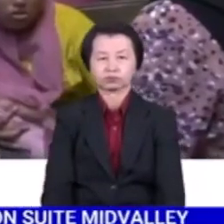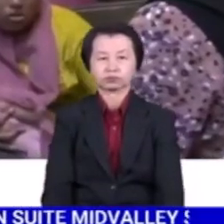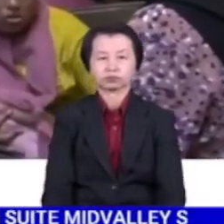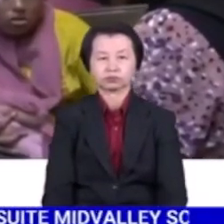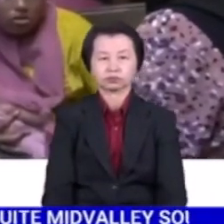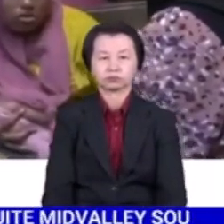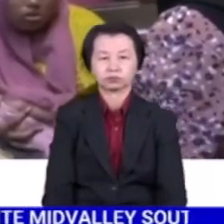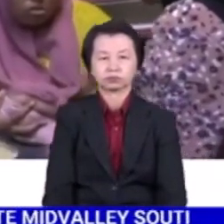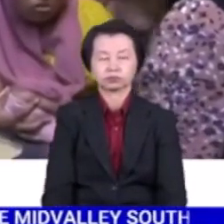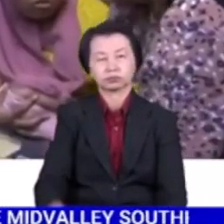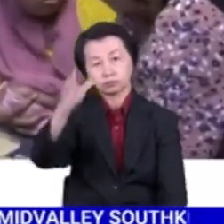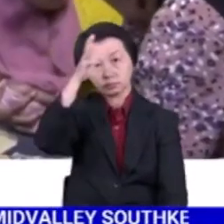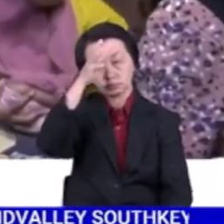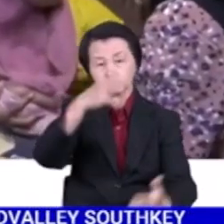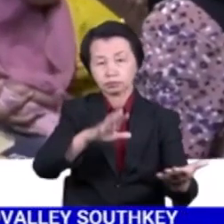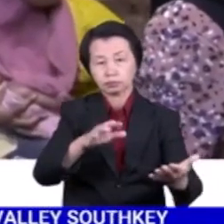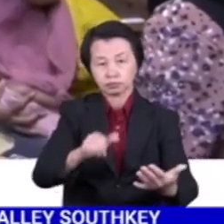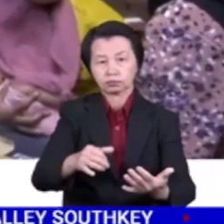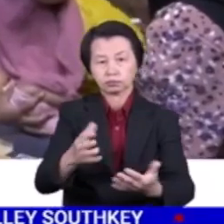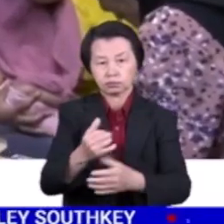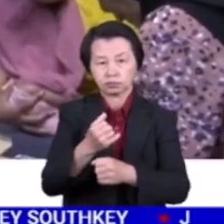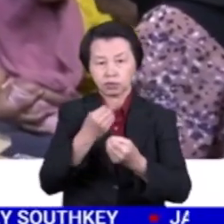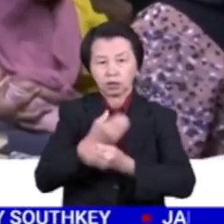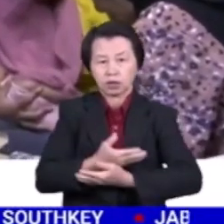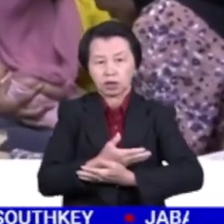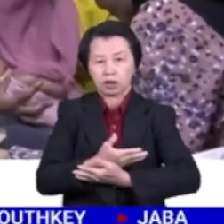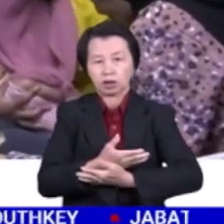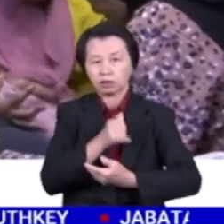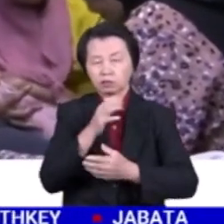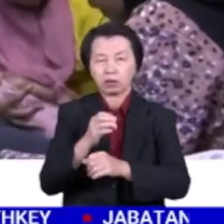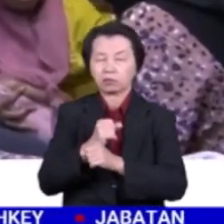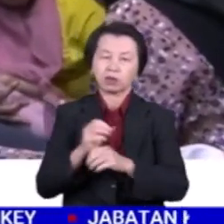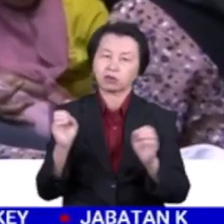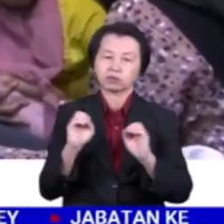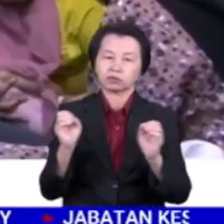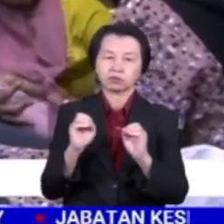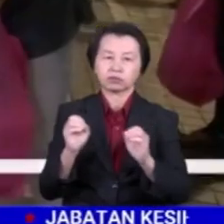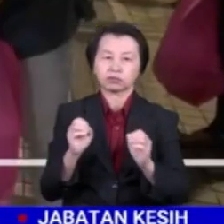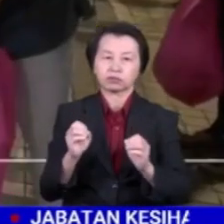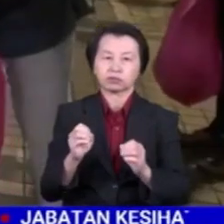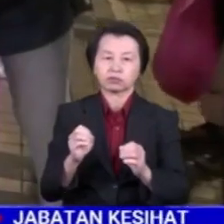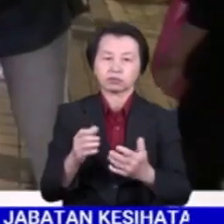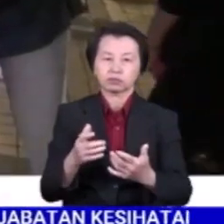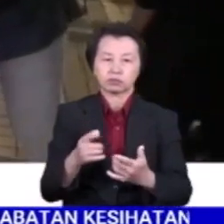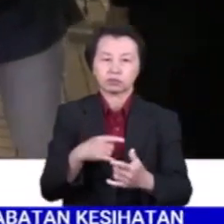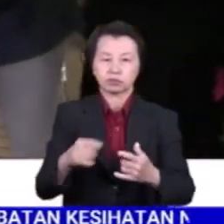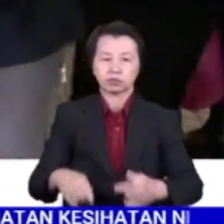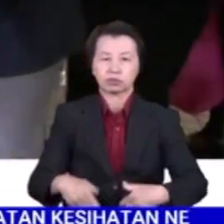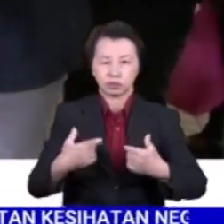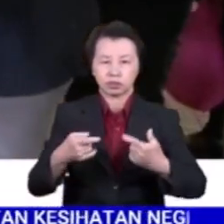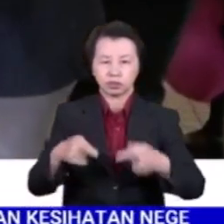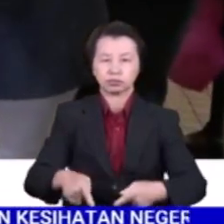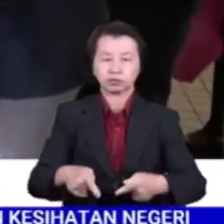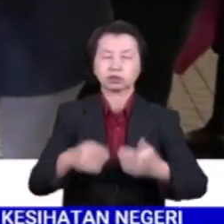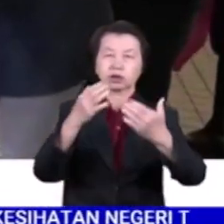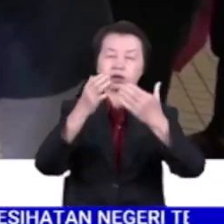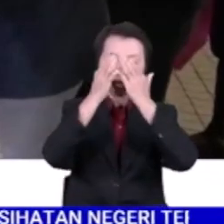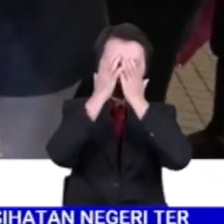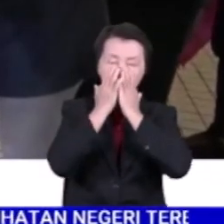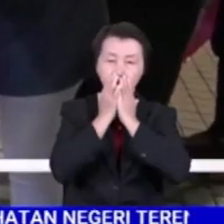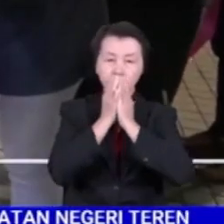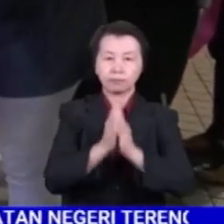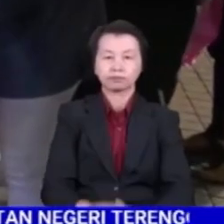Itu alhamdulillah dapat makanan. Anak-anak tak dapat. Bila kerja-kerja duduk sini, alhamdulillah